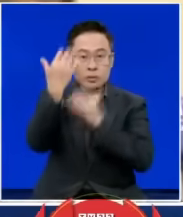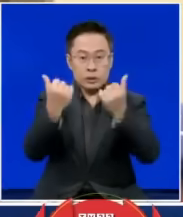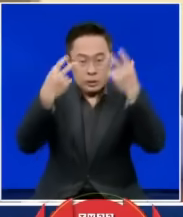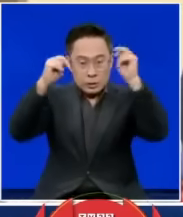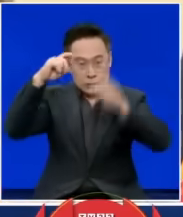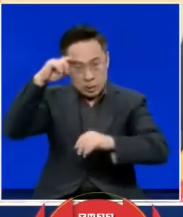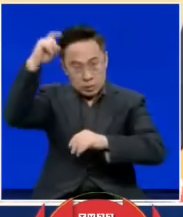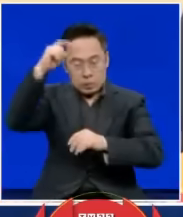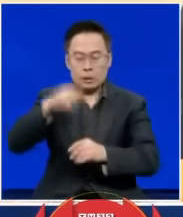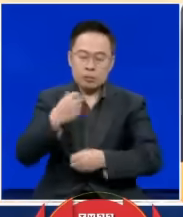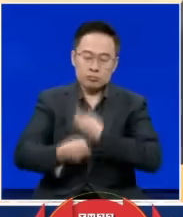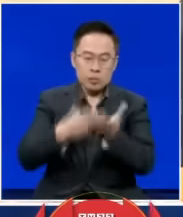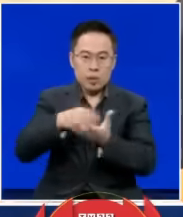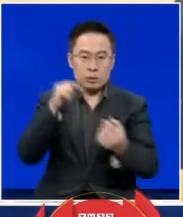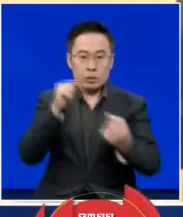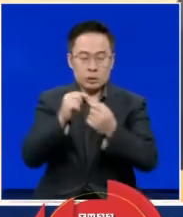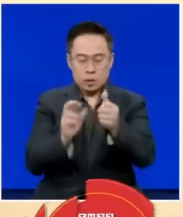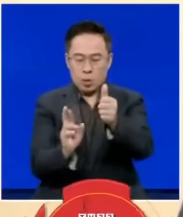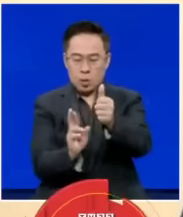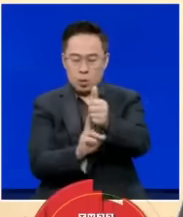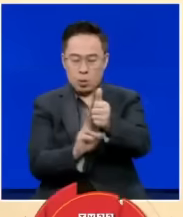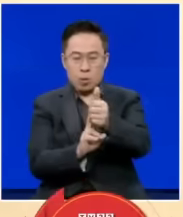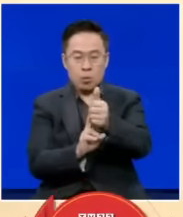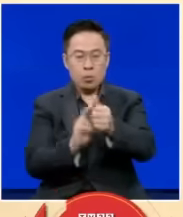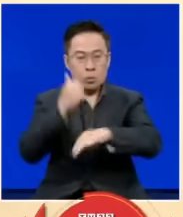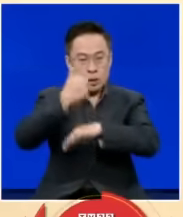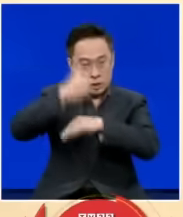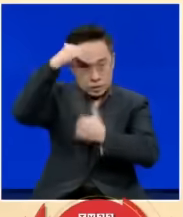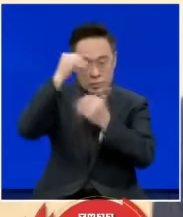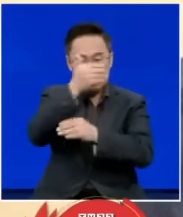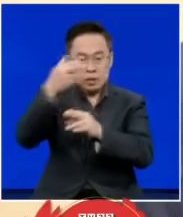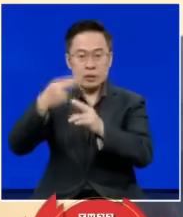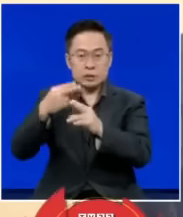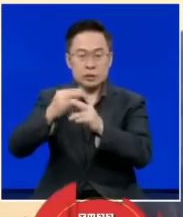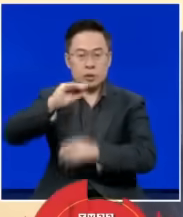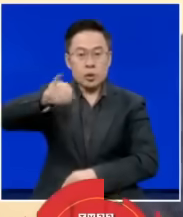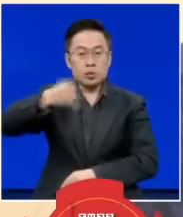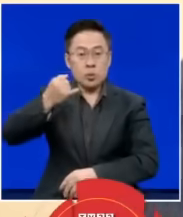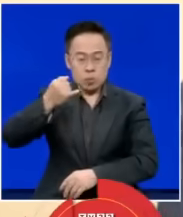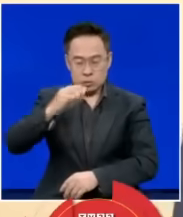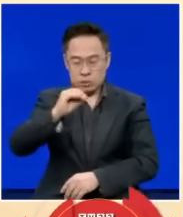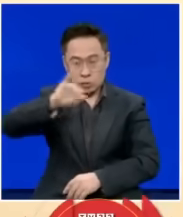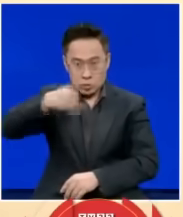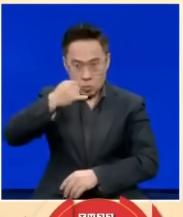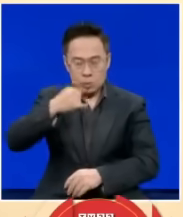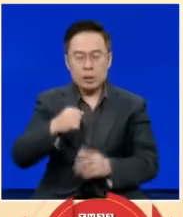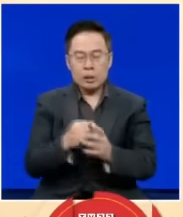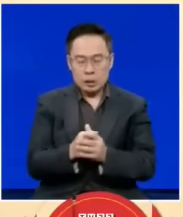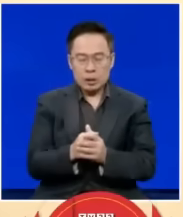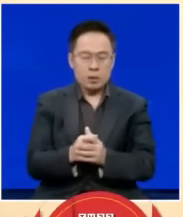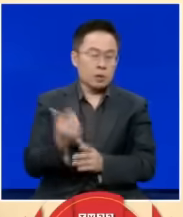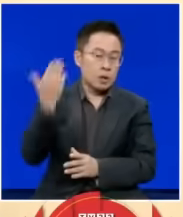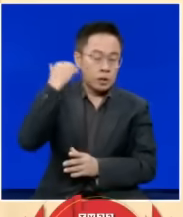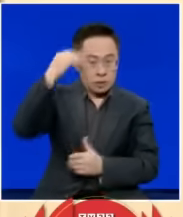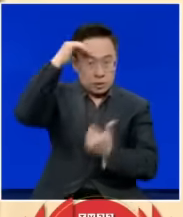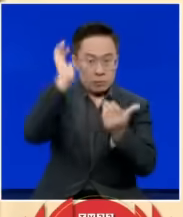คำสั่งให้รองผู้บัญชาการตำรวจแห่งชาติพลตำรวจเอกสุรเชษฐ์หักพานบิ๊กโจ๊กกลับไปต้นสังกัดคือก่อนหน้านี้เนี่ยก็คือย้าย